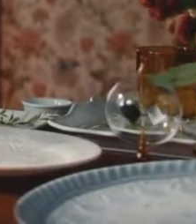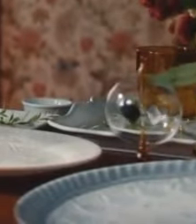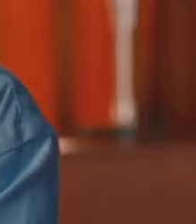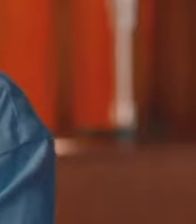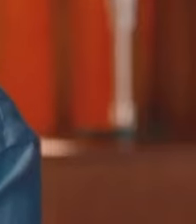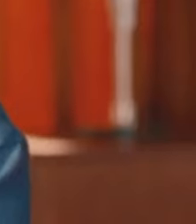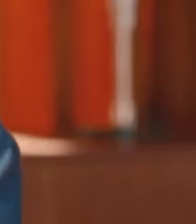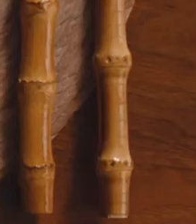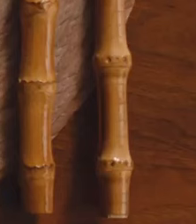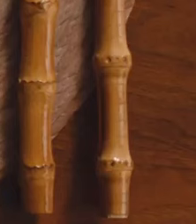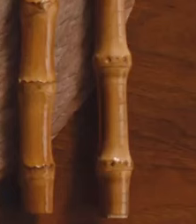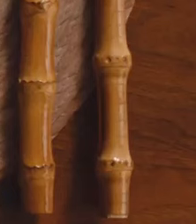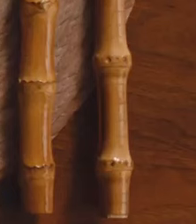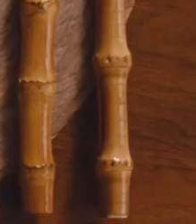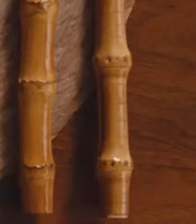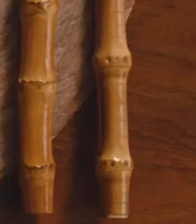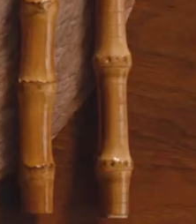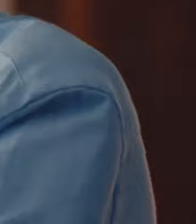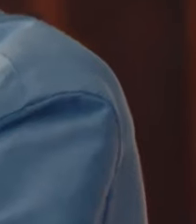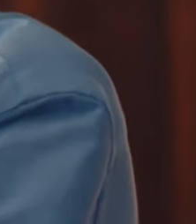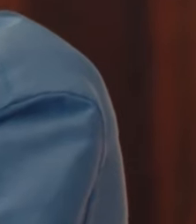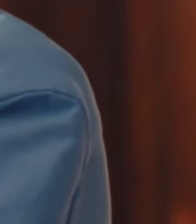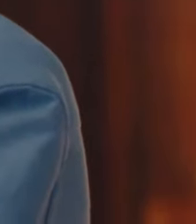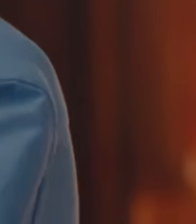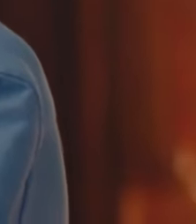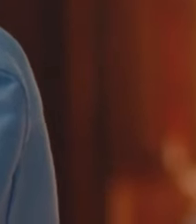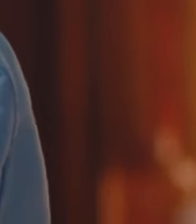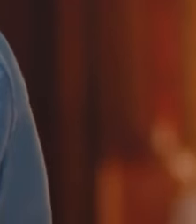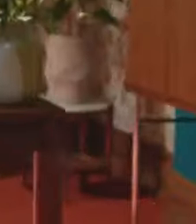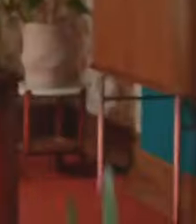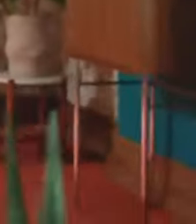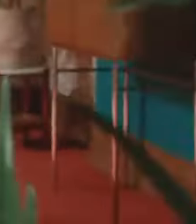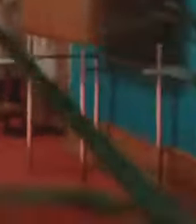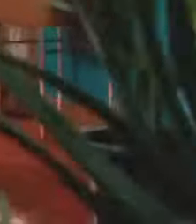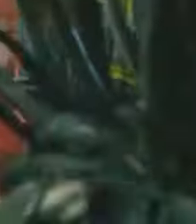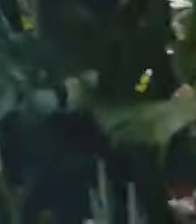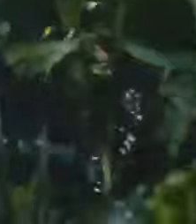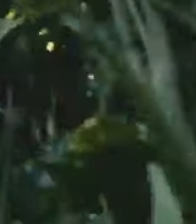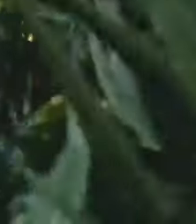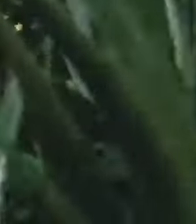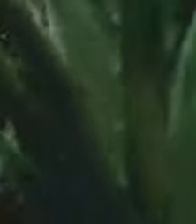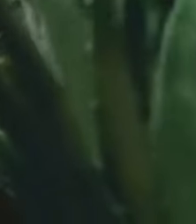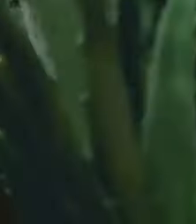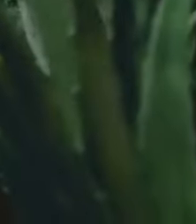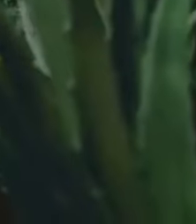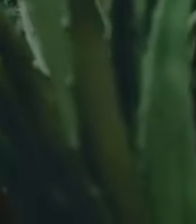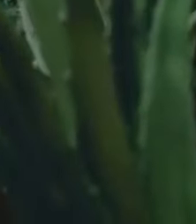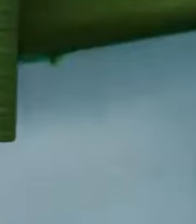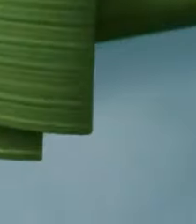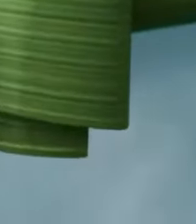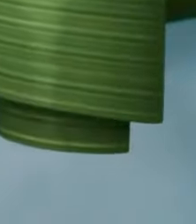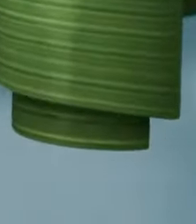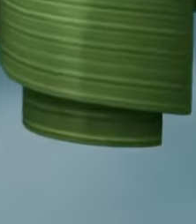편식하는군요. 그래서 건강도 맛있게 챙겨. 이게 바로 요즘 면역.